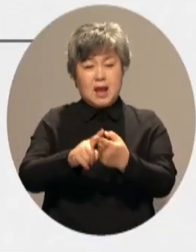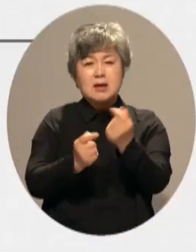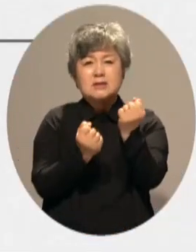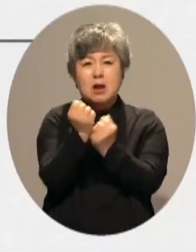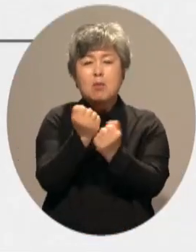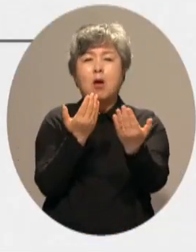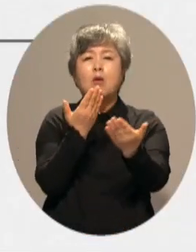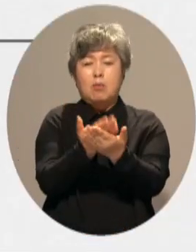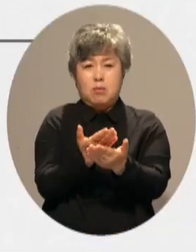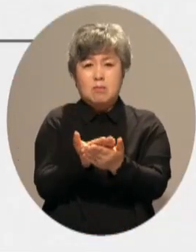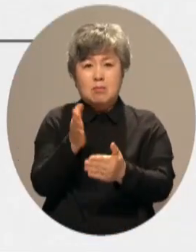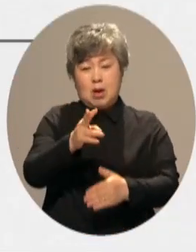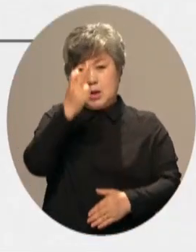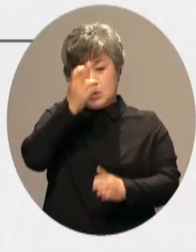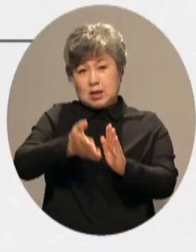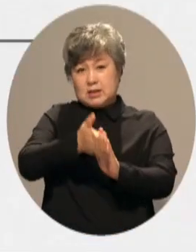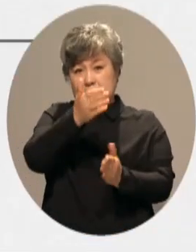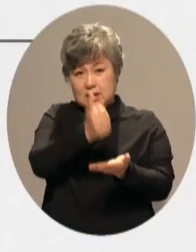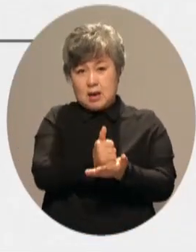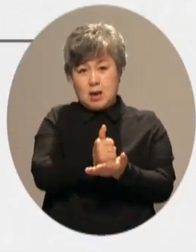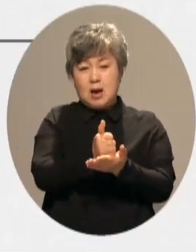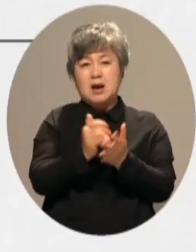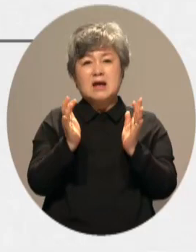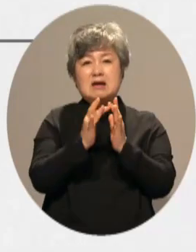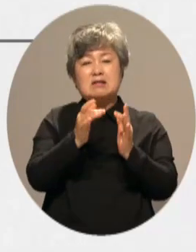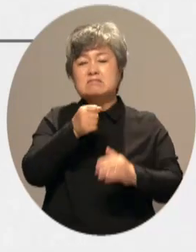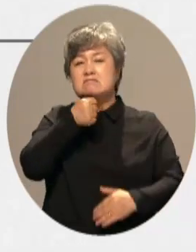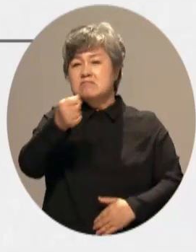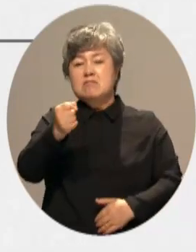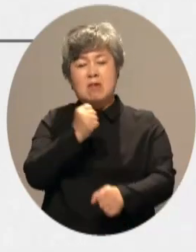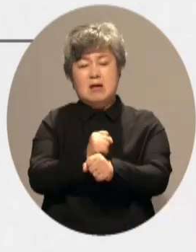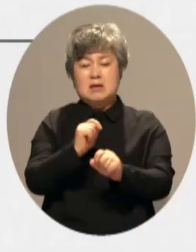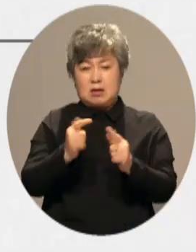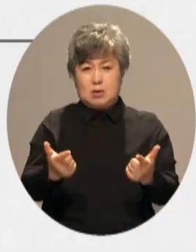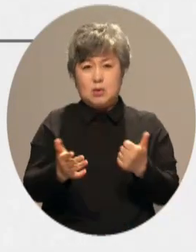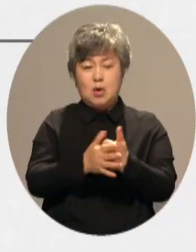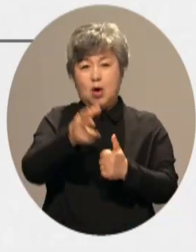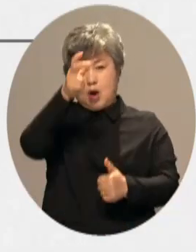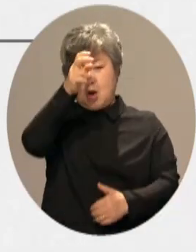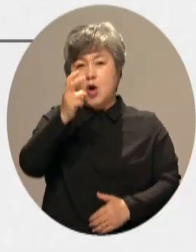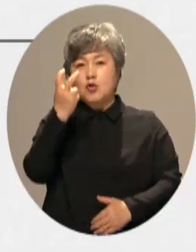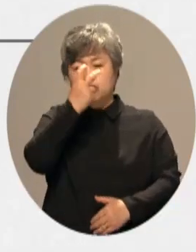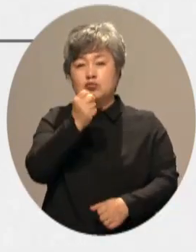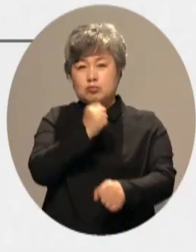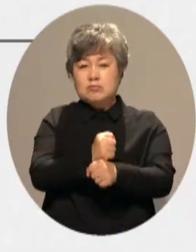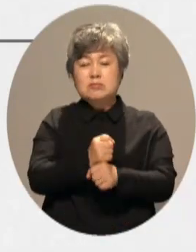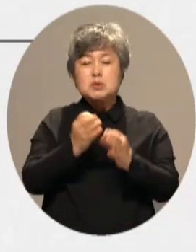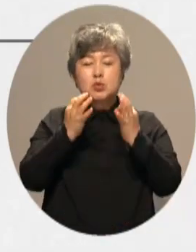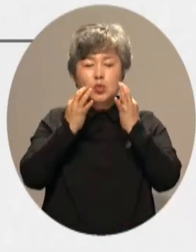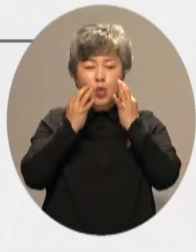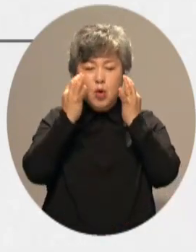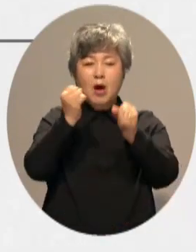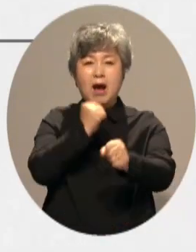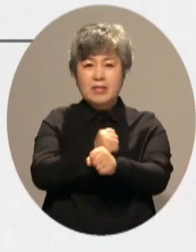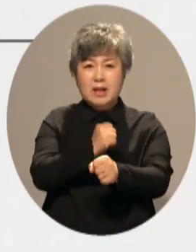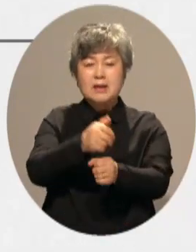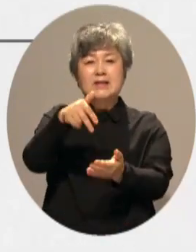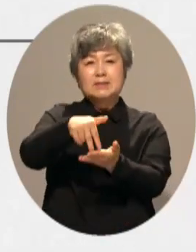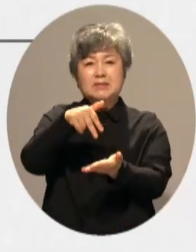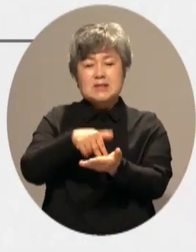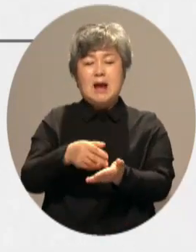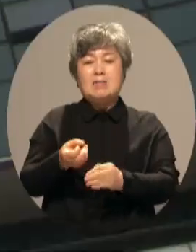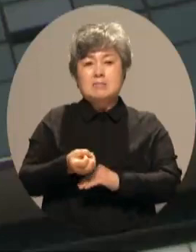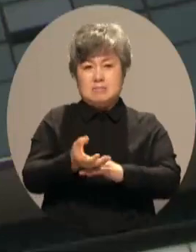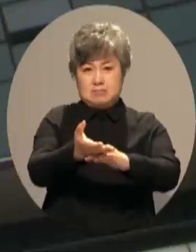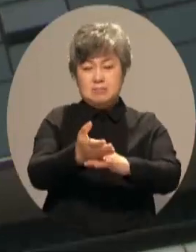해명을 요구했지만 최시장 측은 공식 인터뷰에는 응하지 않은 채 경찰 수사에 성실히 임하겠다는 입장만 전해